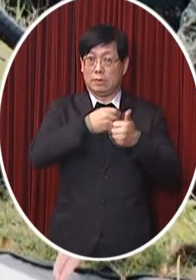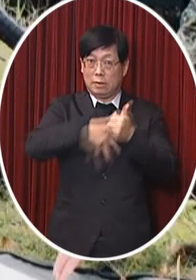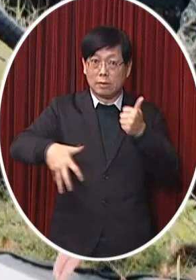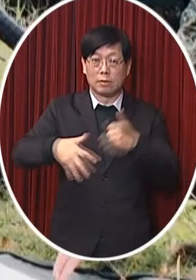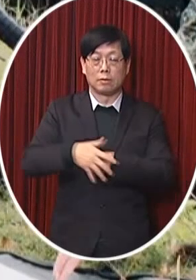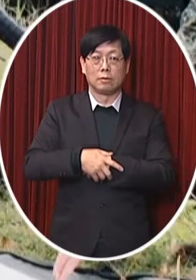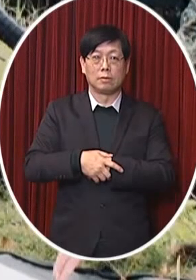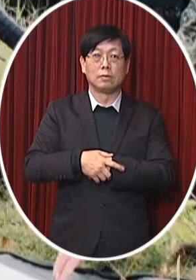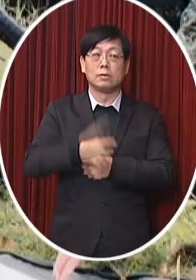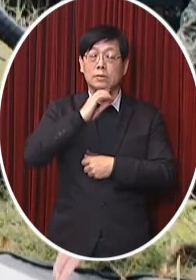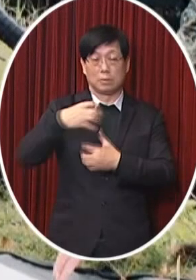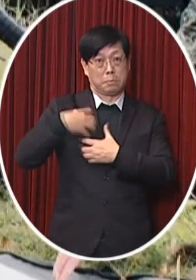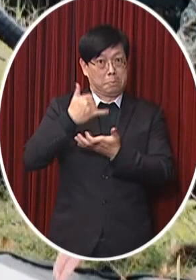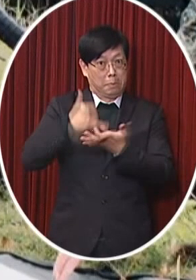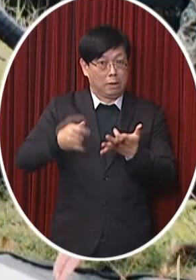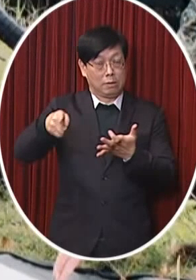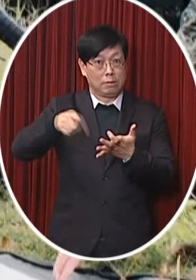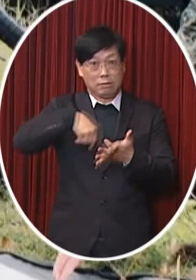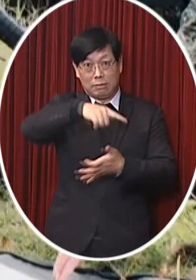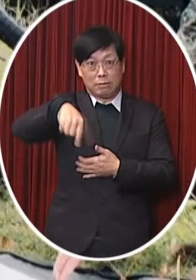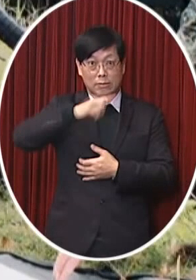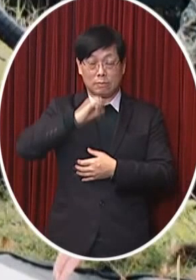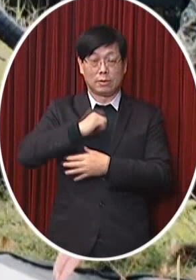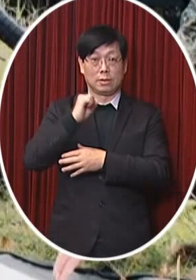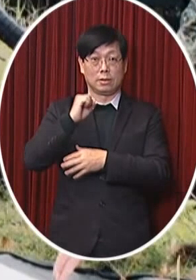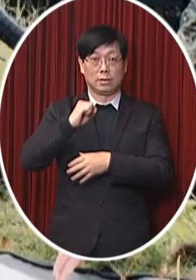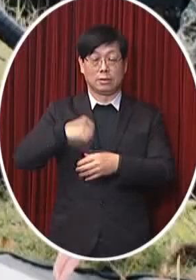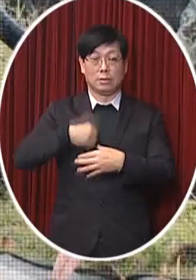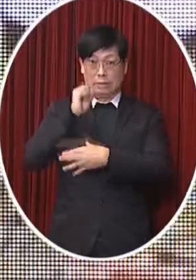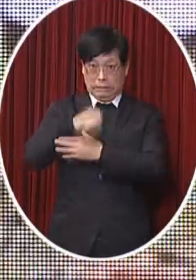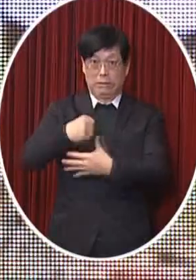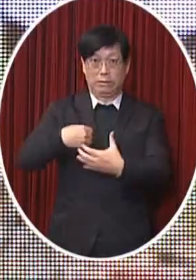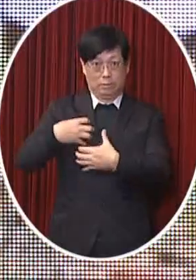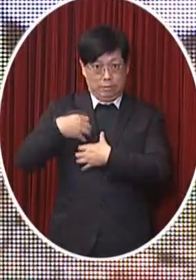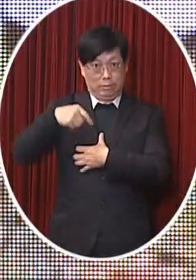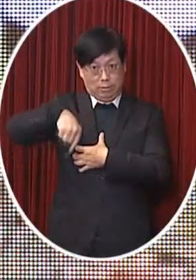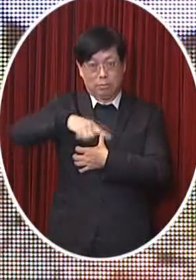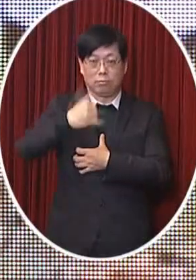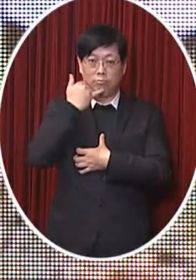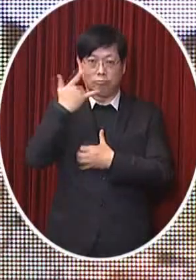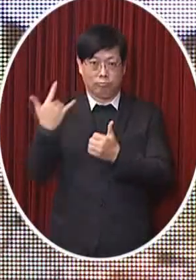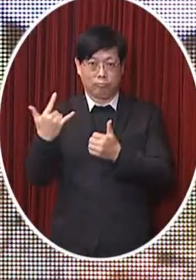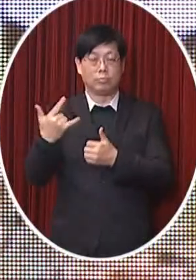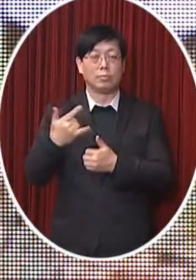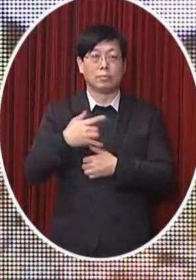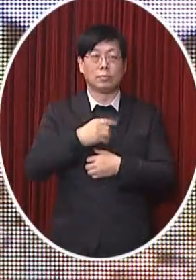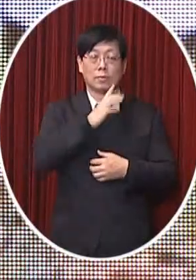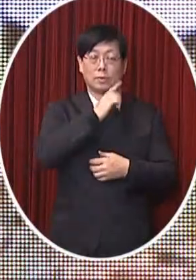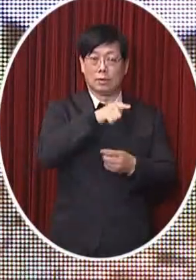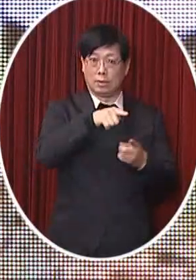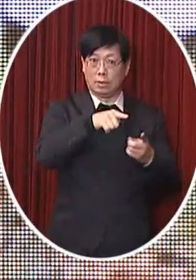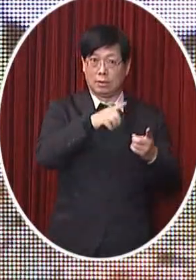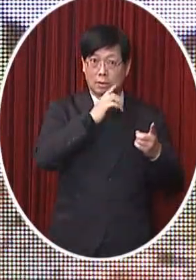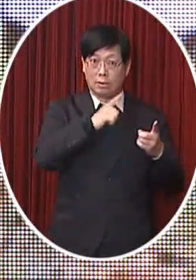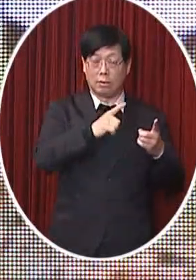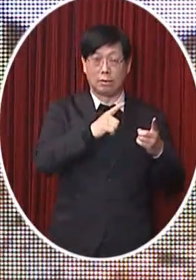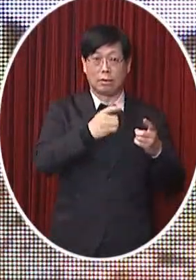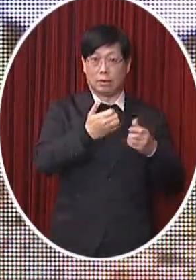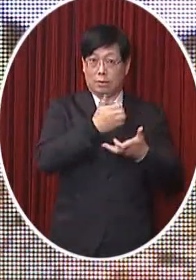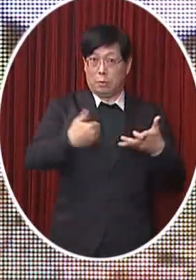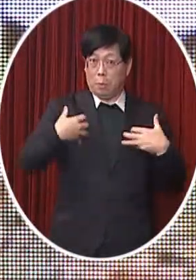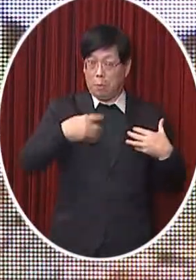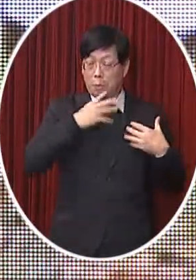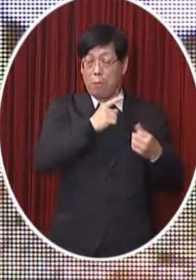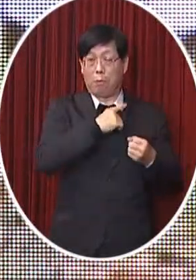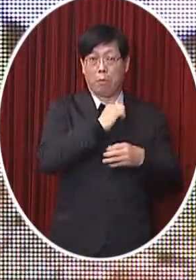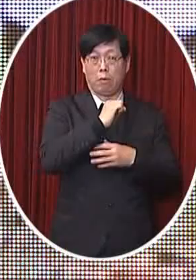以退役的志愿役充实主战部队，退役的义务役充实守备部队为原